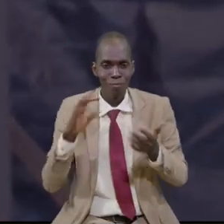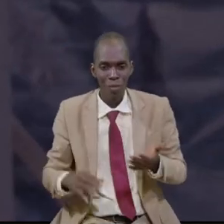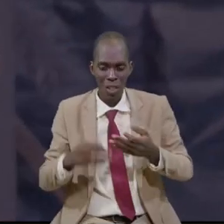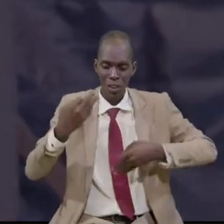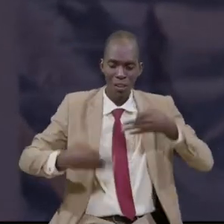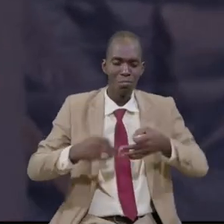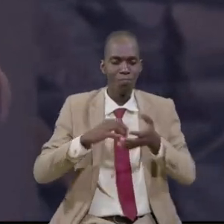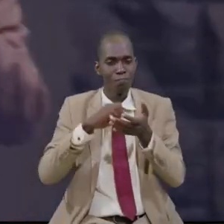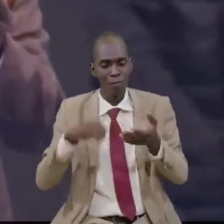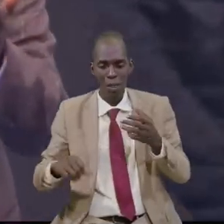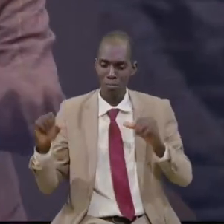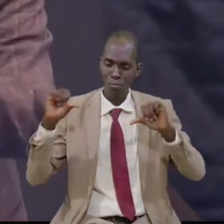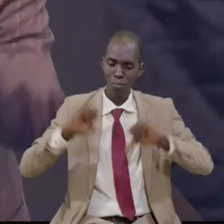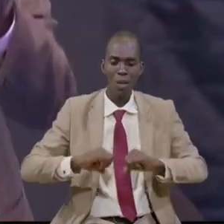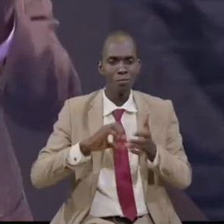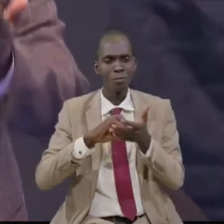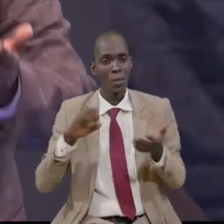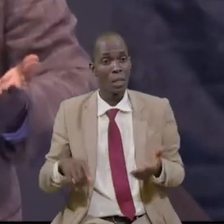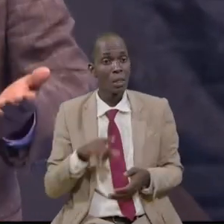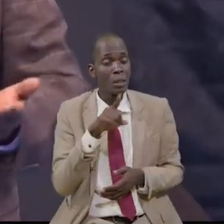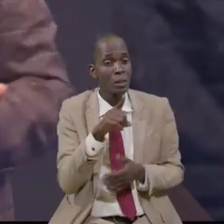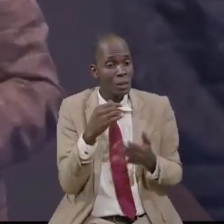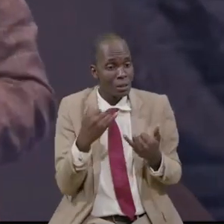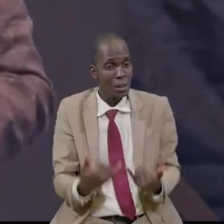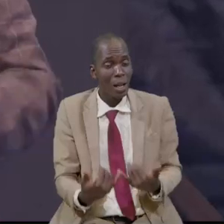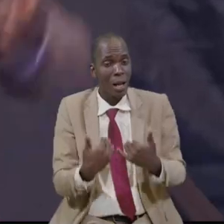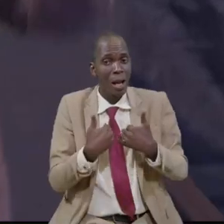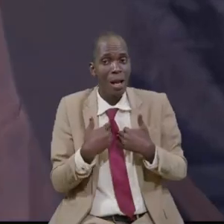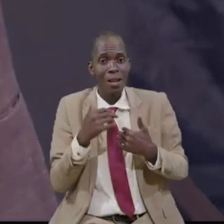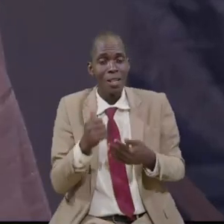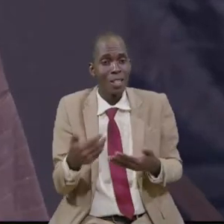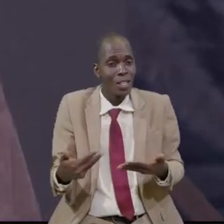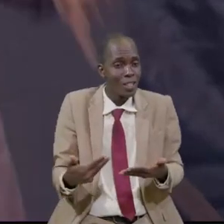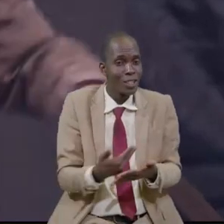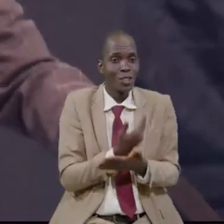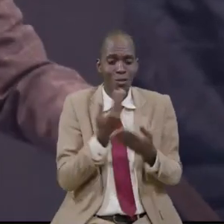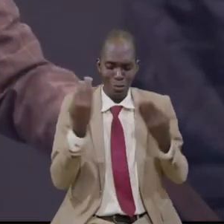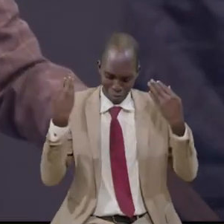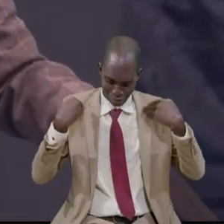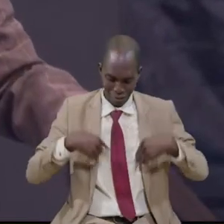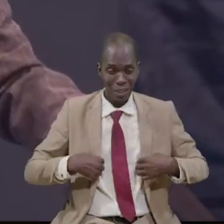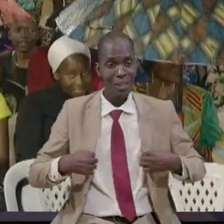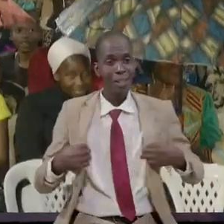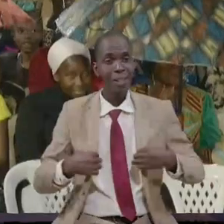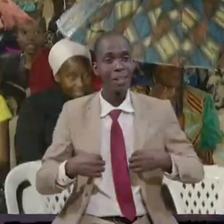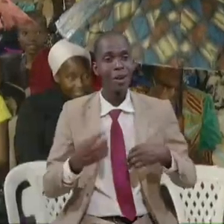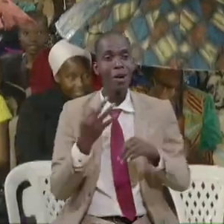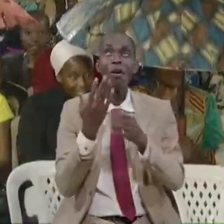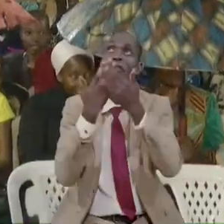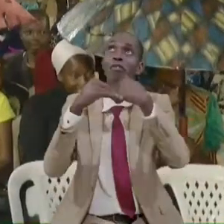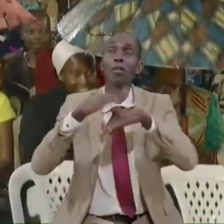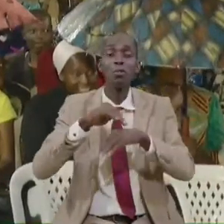le Seigneur a tout Ôé et là même un nouvel habit